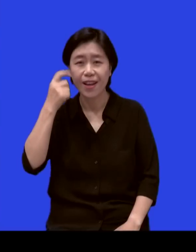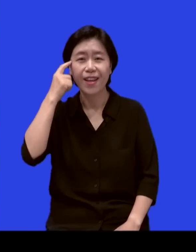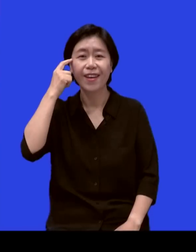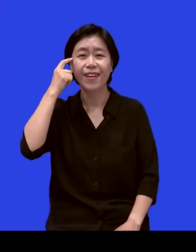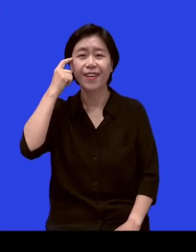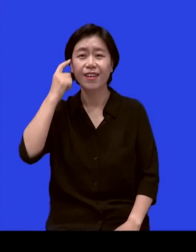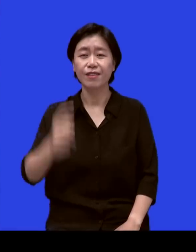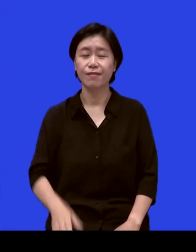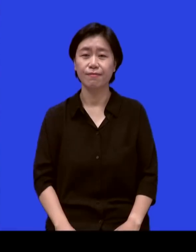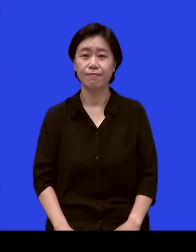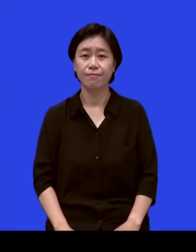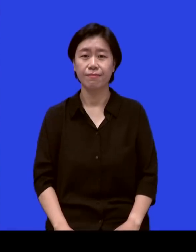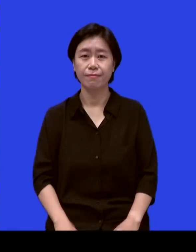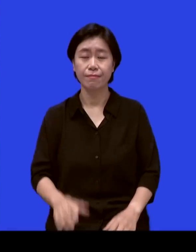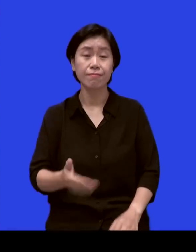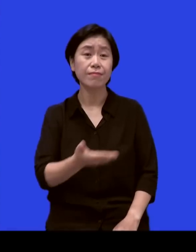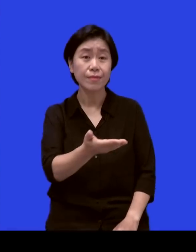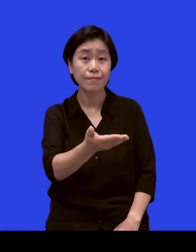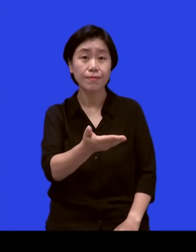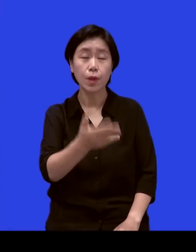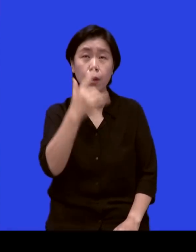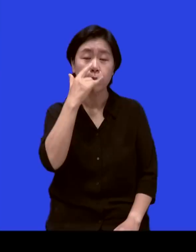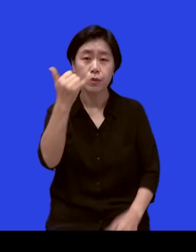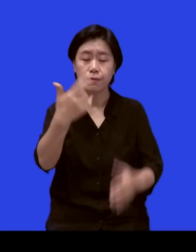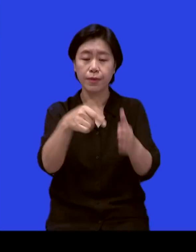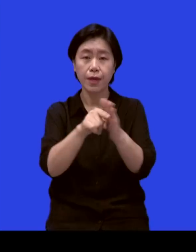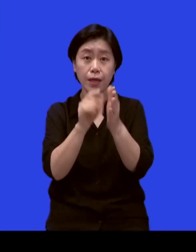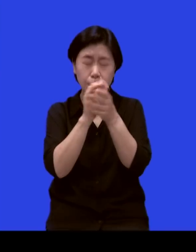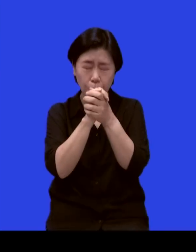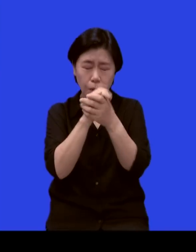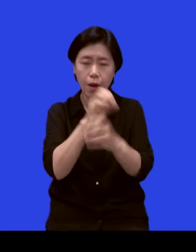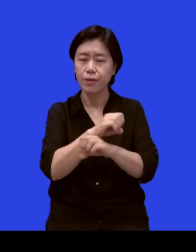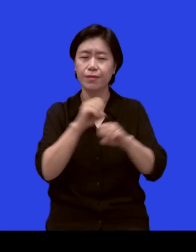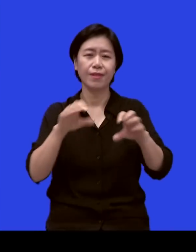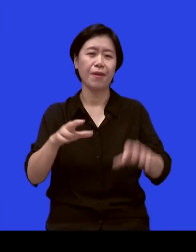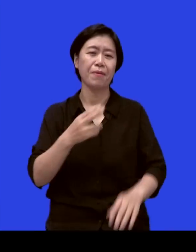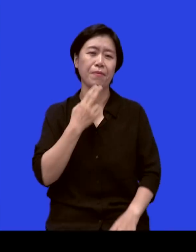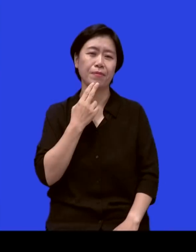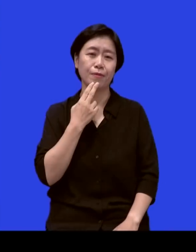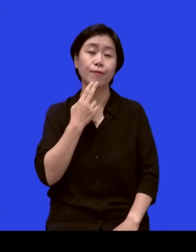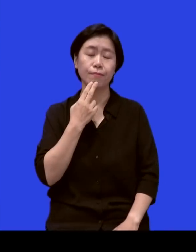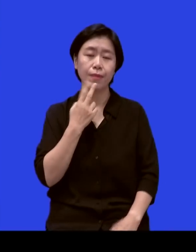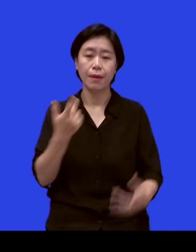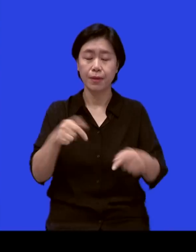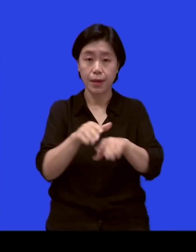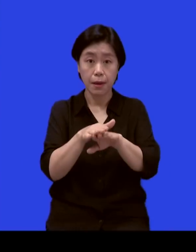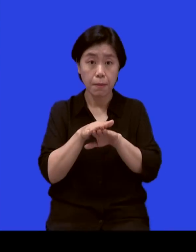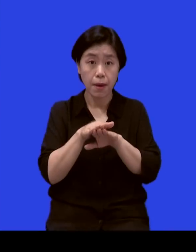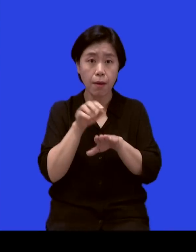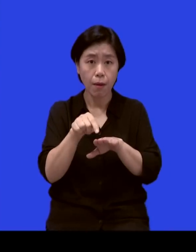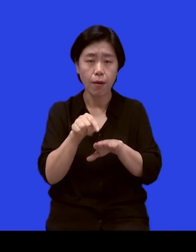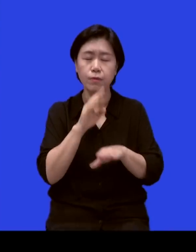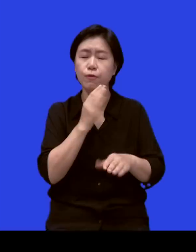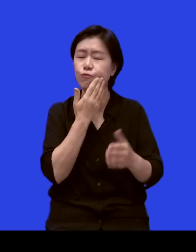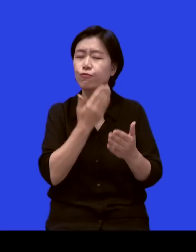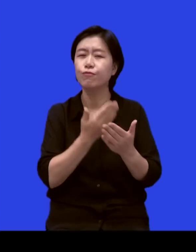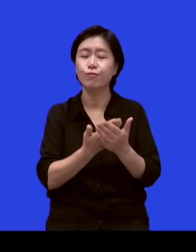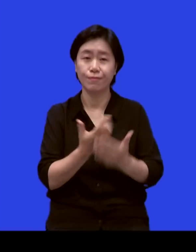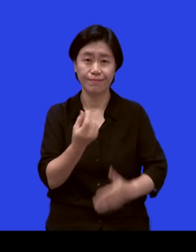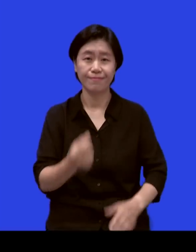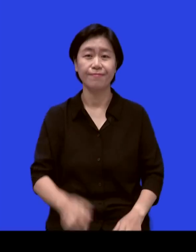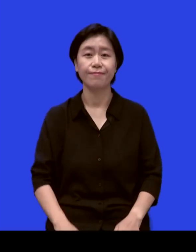흘려요. 아니 그 기도가 진짜 헛되지 않았다는 그 긴 시간 동안 같이 예배드렸던 시간들이 절대 헛되지 않았다는